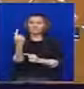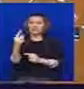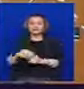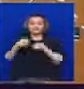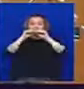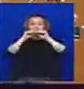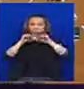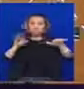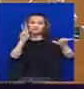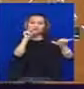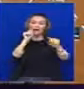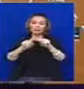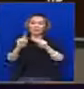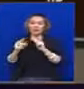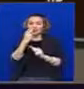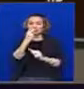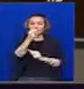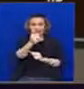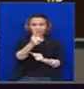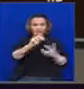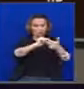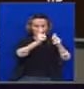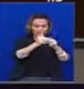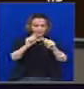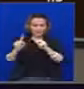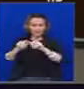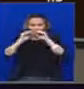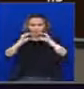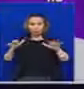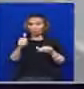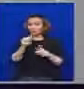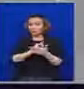ประชาสัมพันธ์ให้มีความเหมาะสมตามลำดับวิกฤตของสถานการณ์ที่เกิดขึ้น